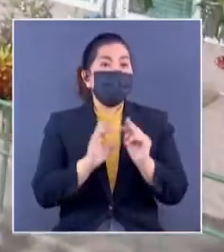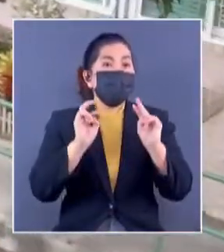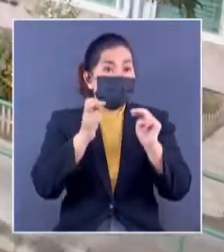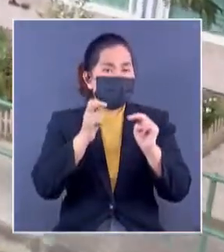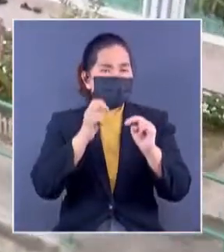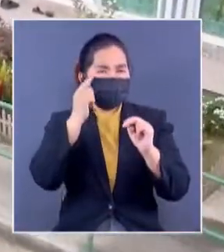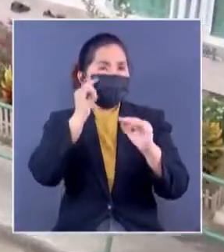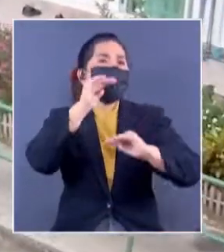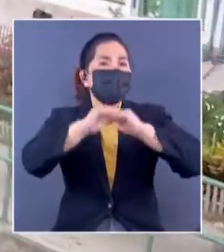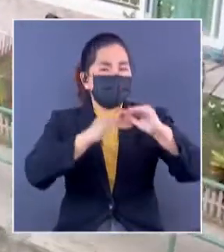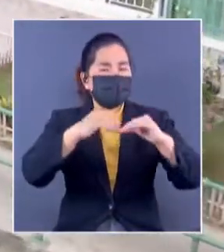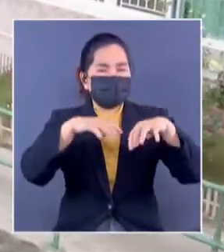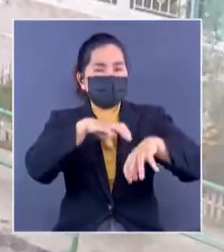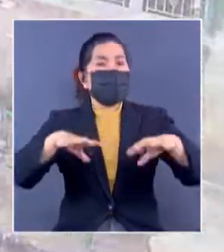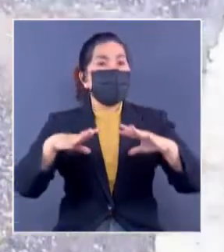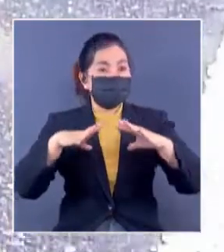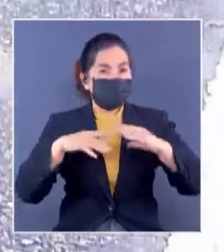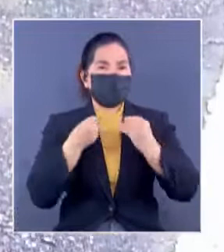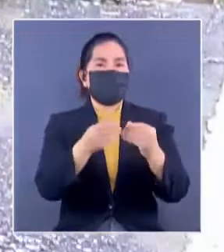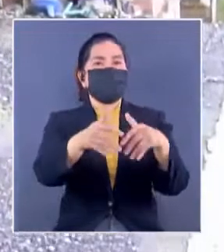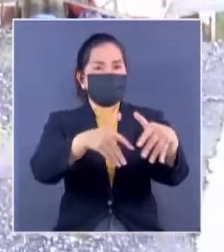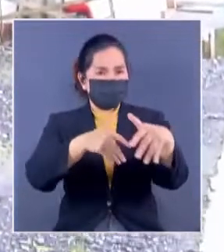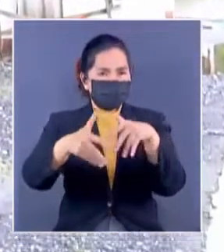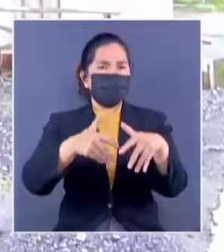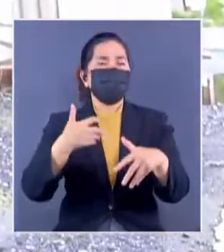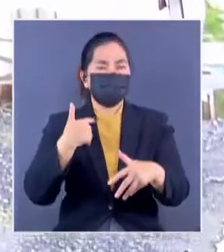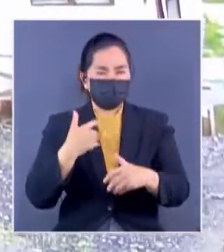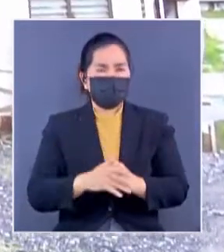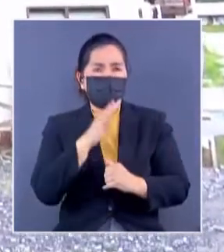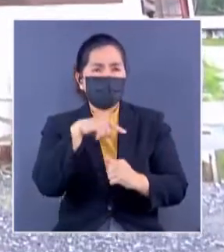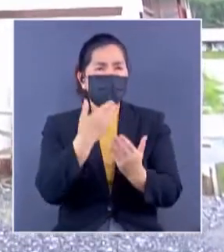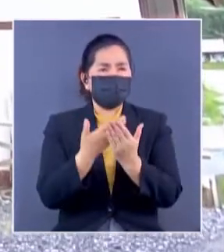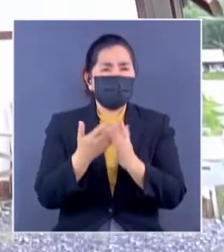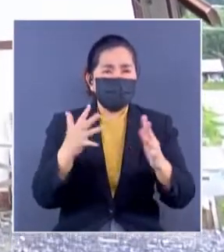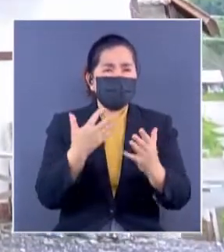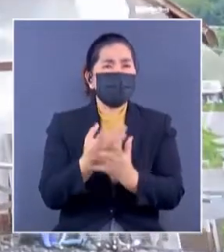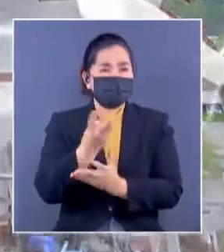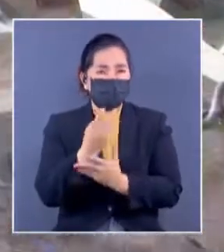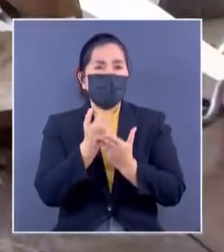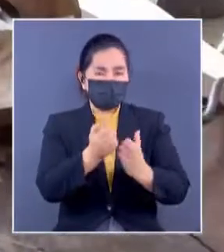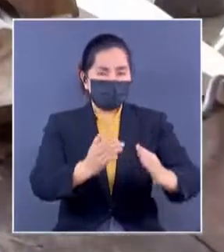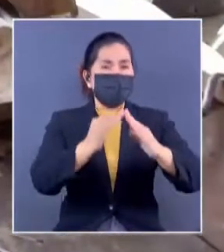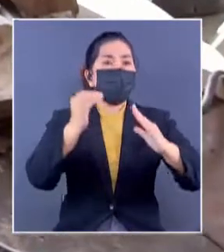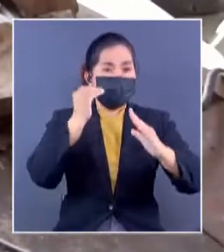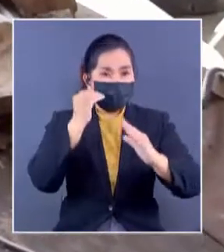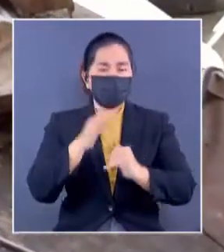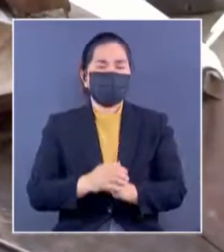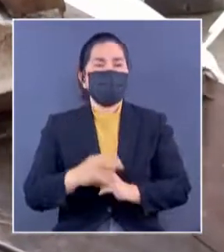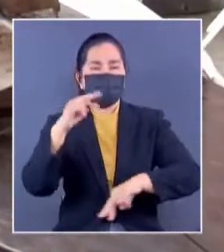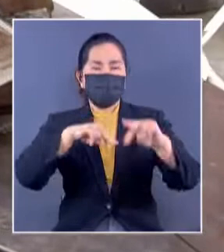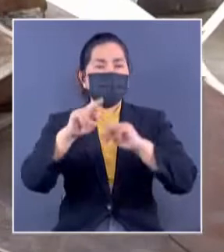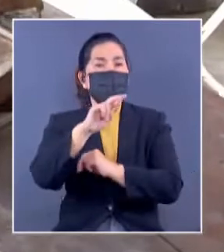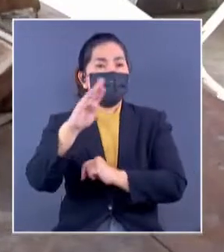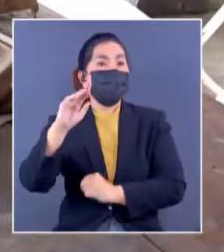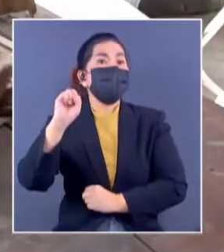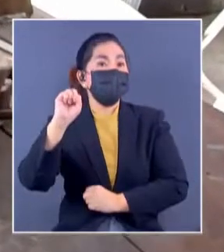พัฒนาที่อยู่อาศัยให้กับพี่น้องประชาชนผู้มีรายได้น้อยการดูแลระบบสวัสดิ